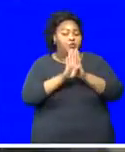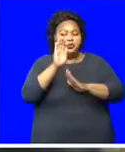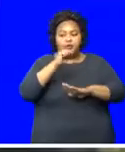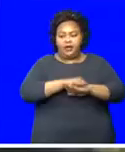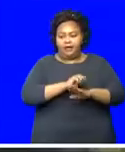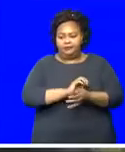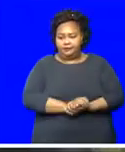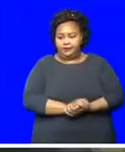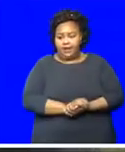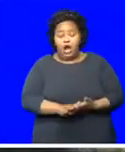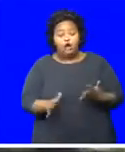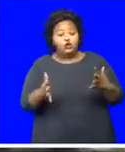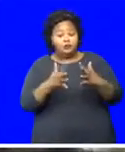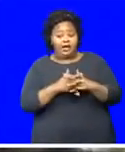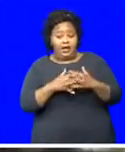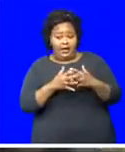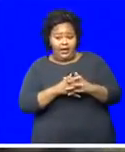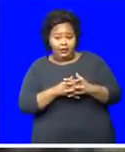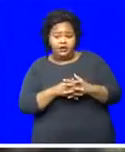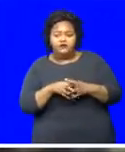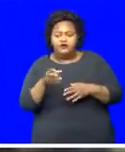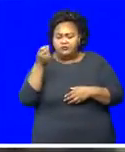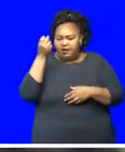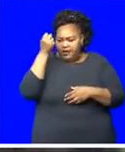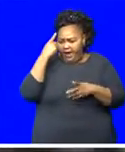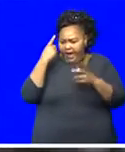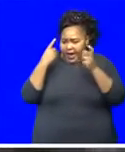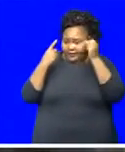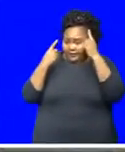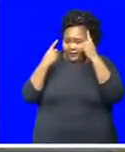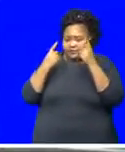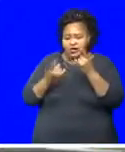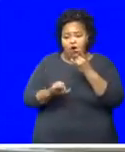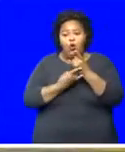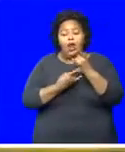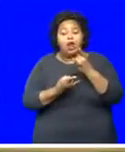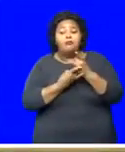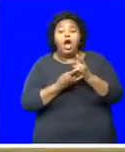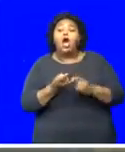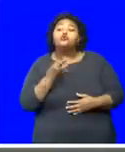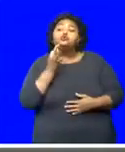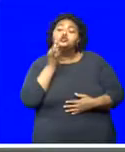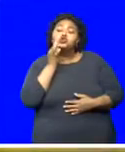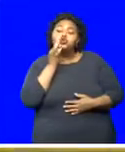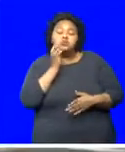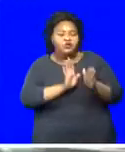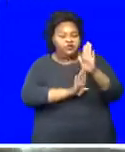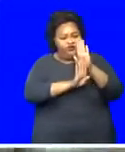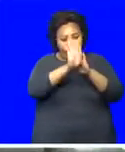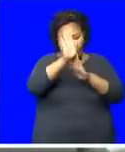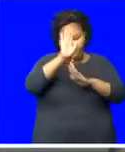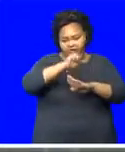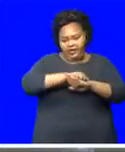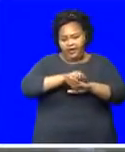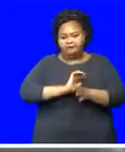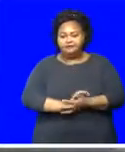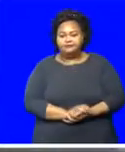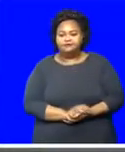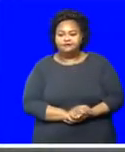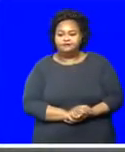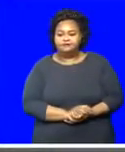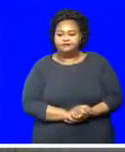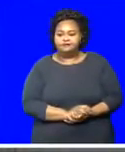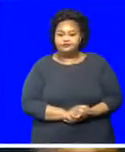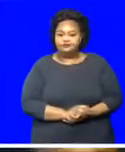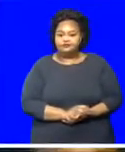uphume nemasu ekuthuthukisa abamfula abasha hlangothi tonke lapha eveni. Etindzaba eswatini TV kubika samkelisiwe khoza